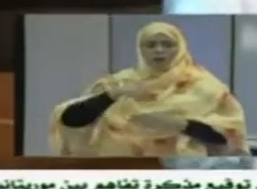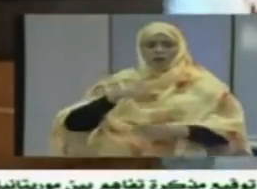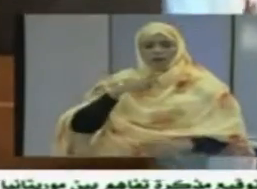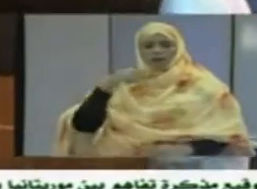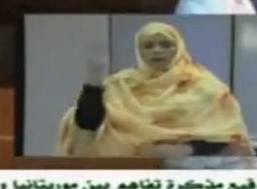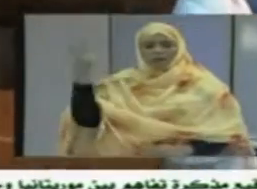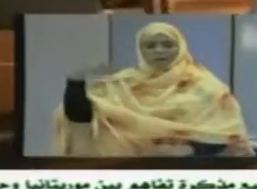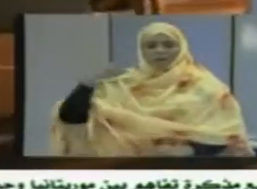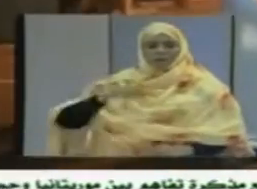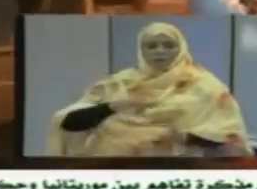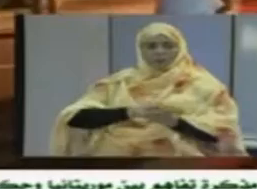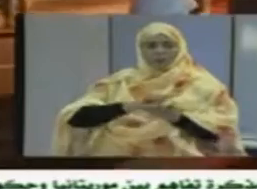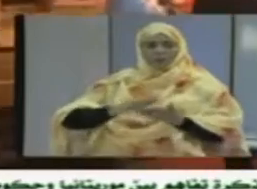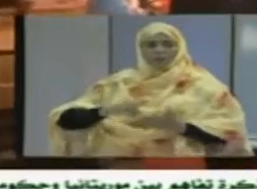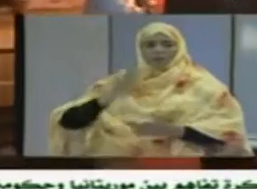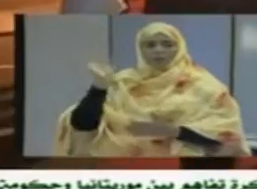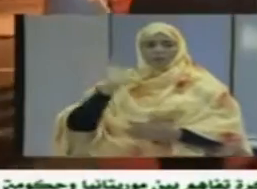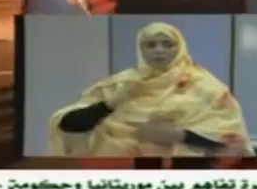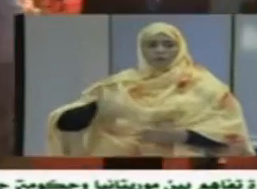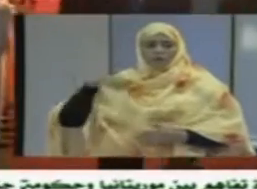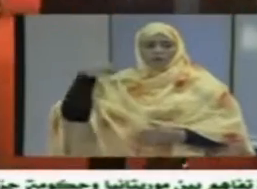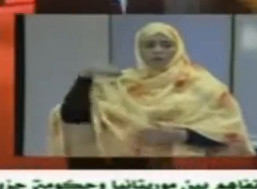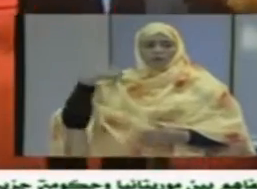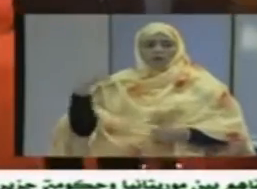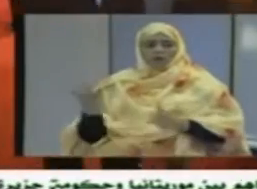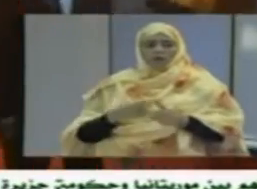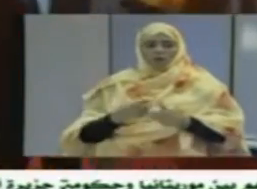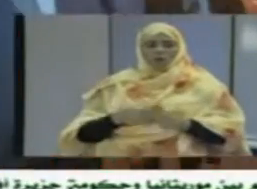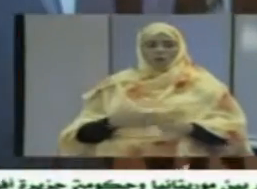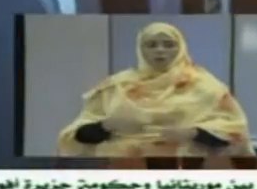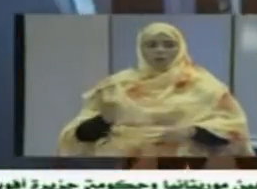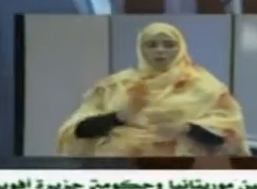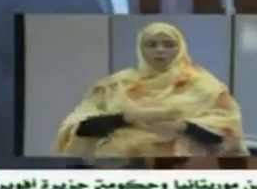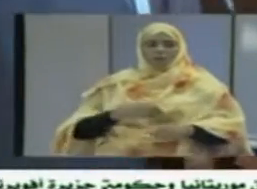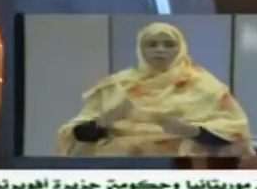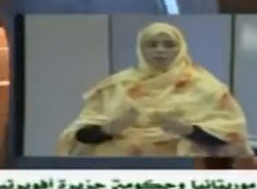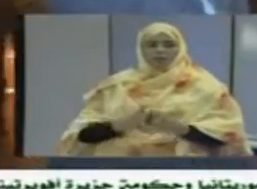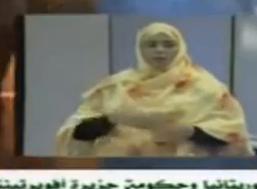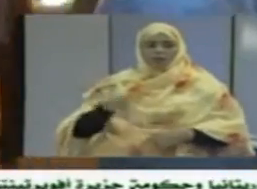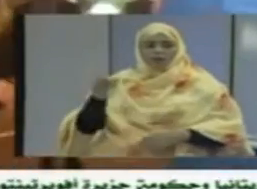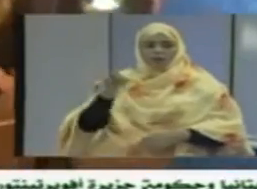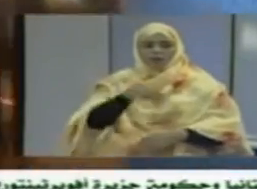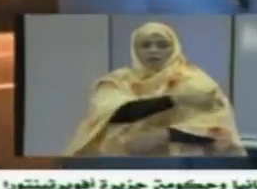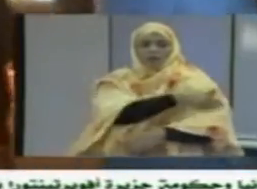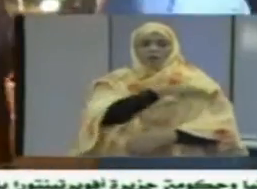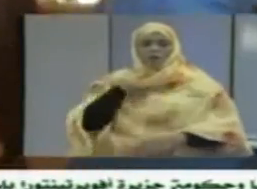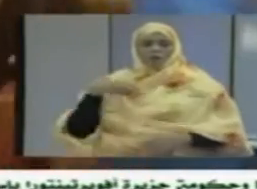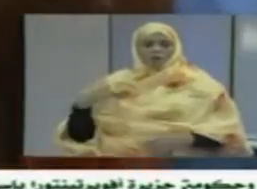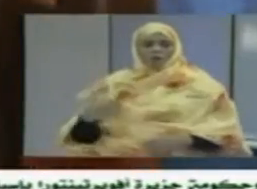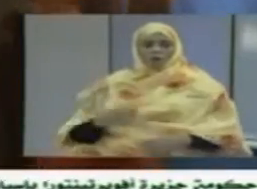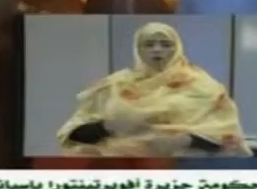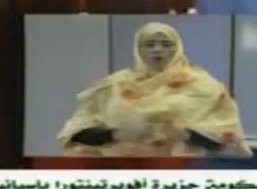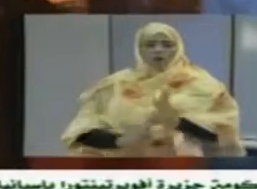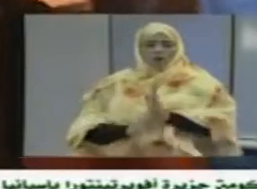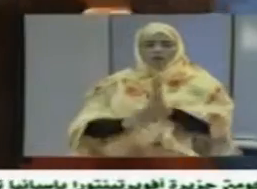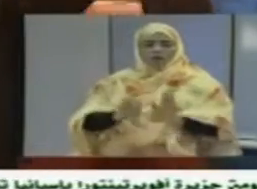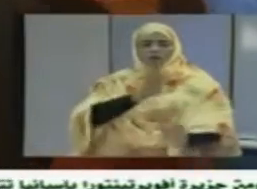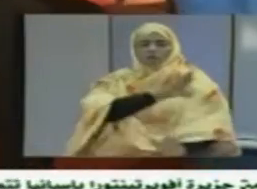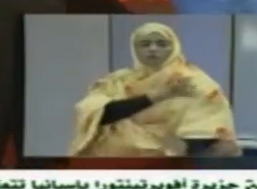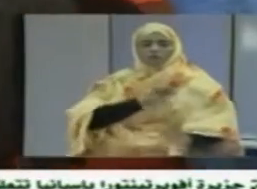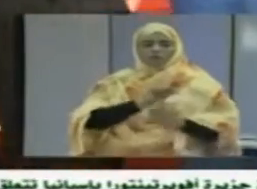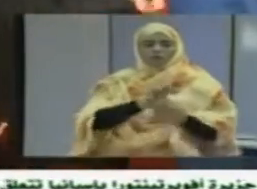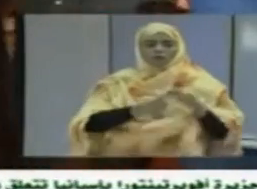رئيس الجمهورية من طرف الوزير الأول السيد يحيى الحدامين عدد من أعضاء الحكومة وقائد الأركان الخاصة